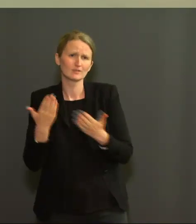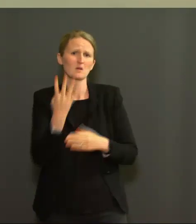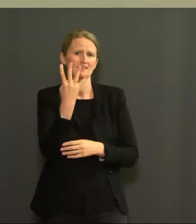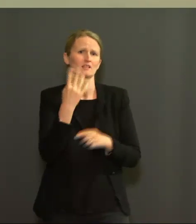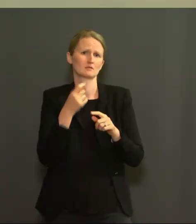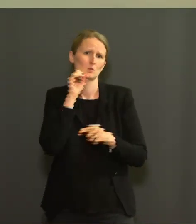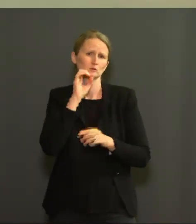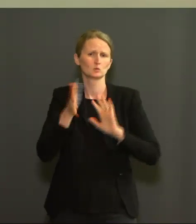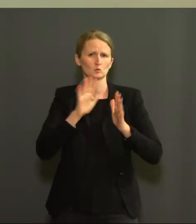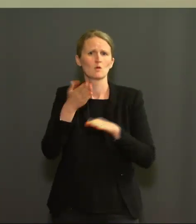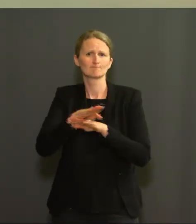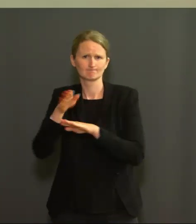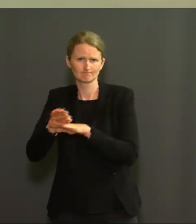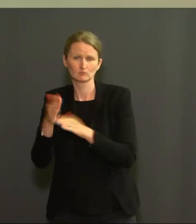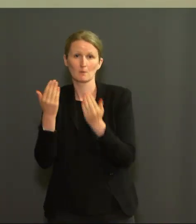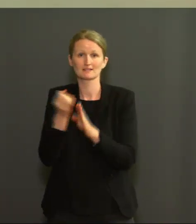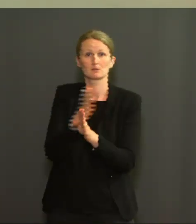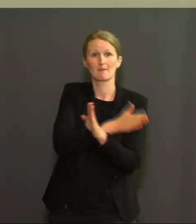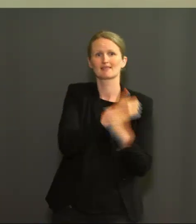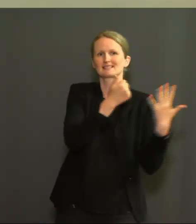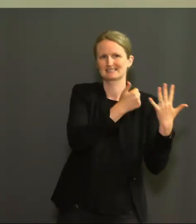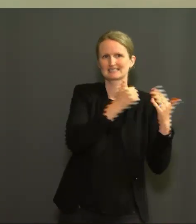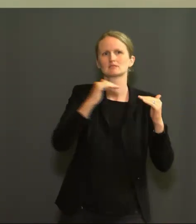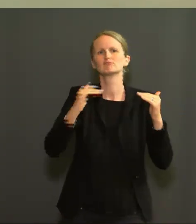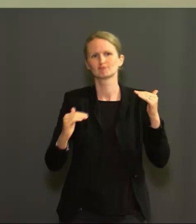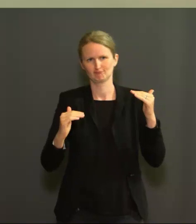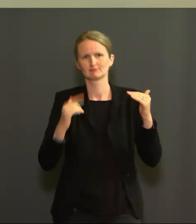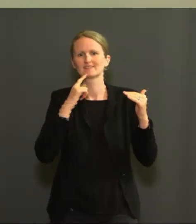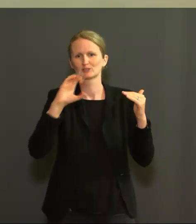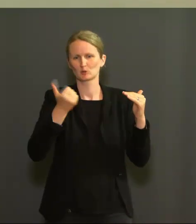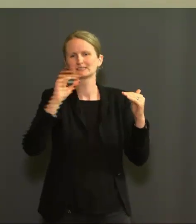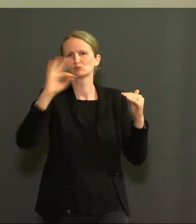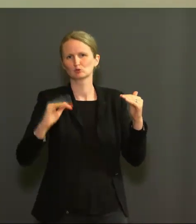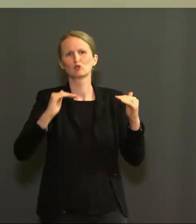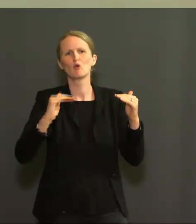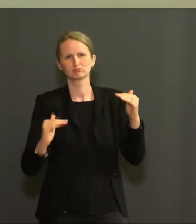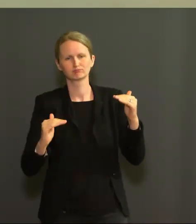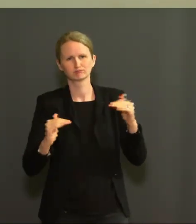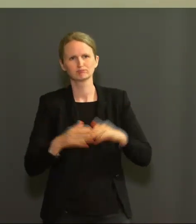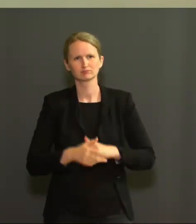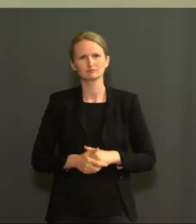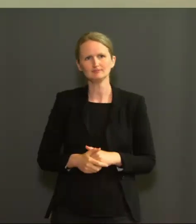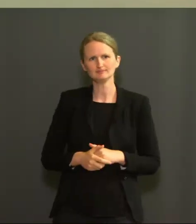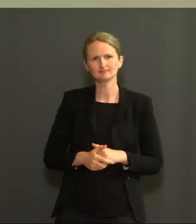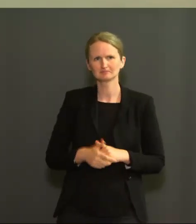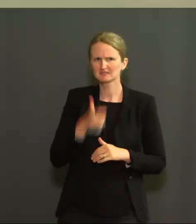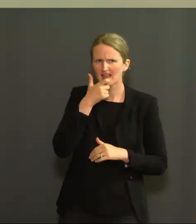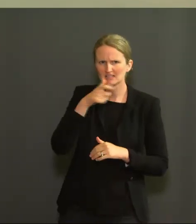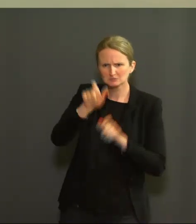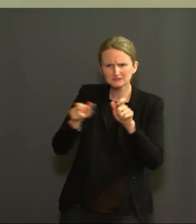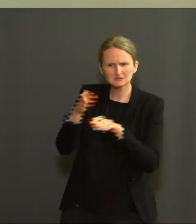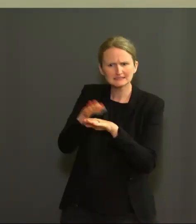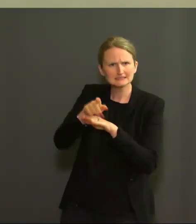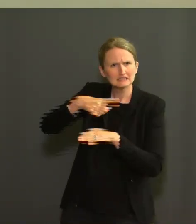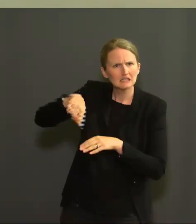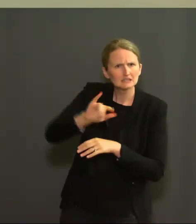importante encore de 36%. L'âge moyen de ces décès, on l'avait déjà signalé, c'est au cours du temps relativement rajeuni